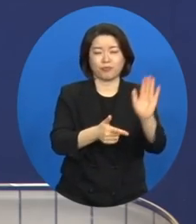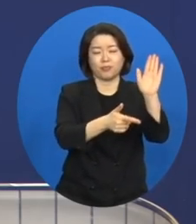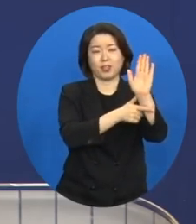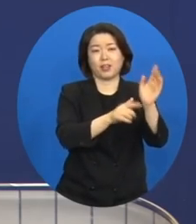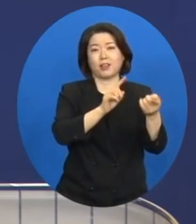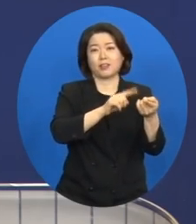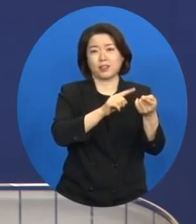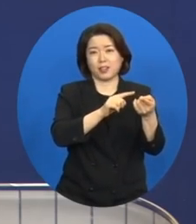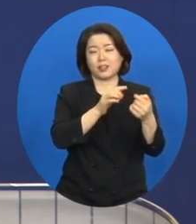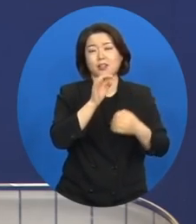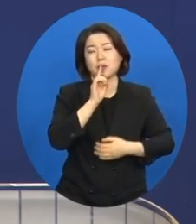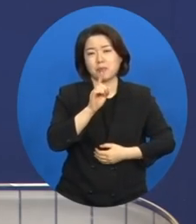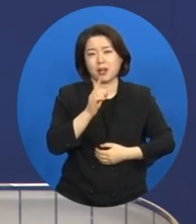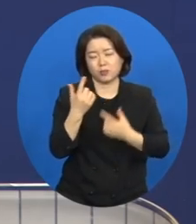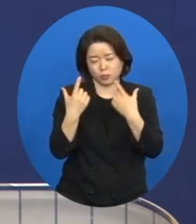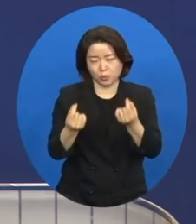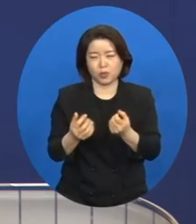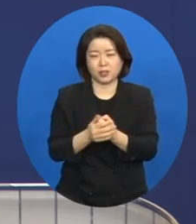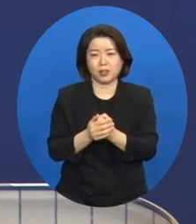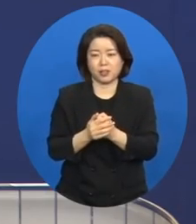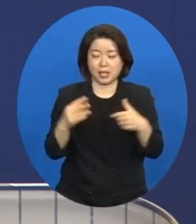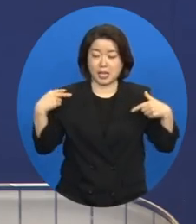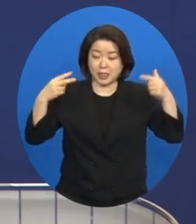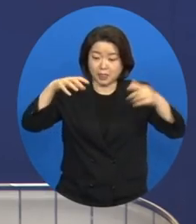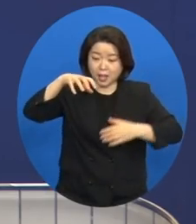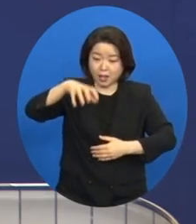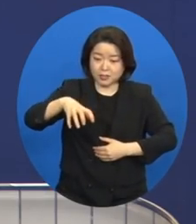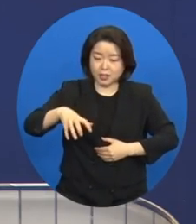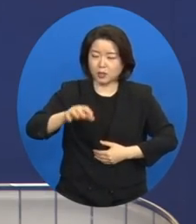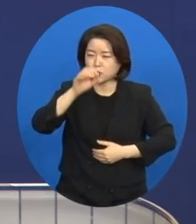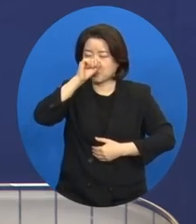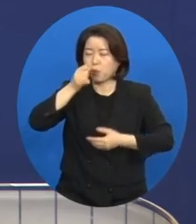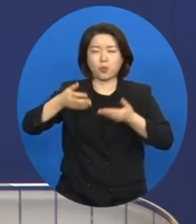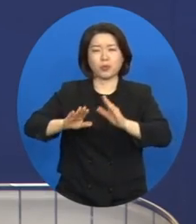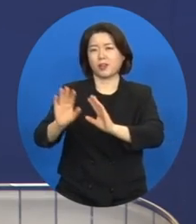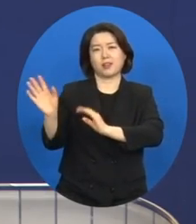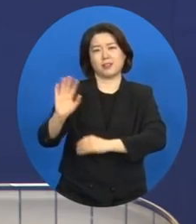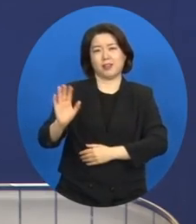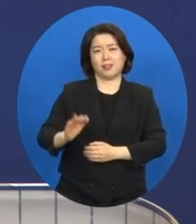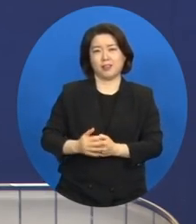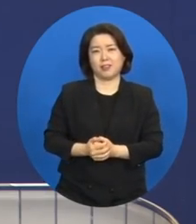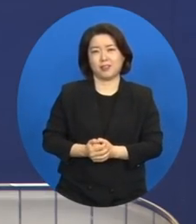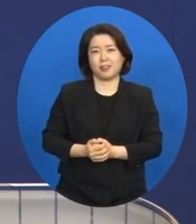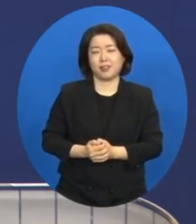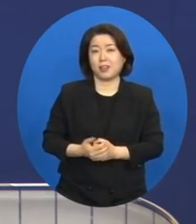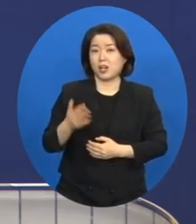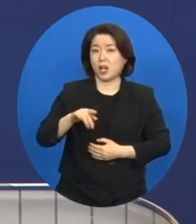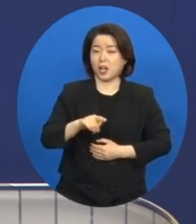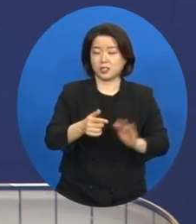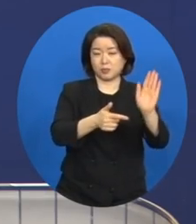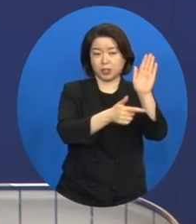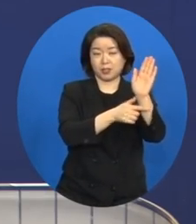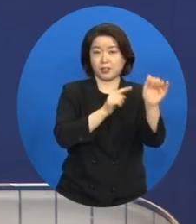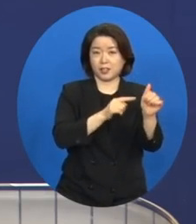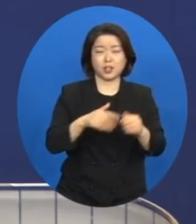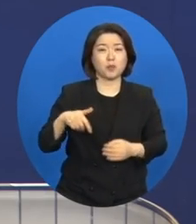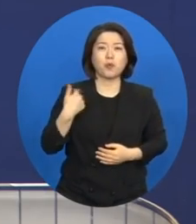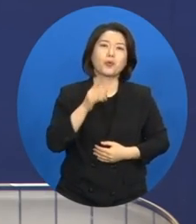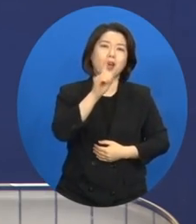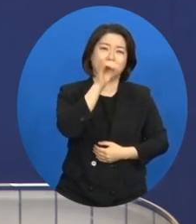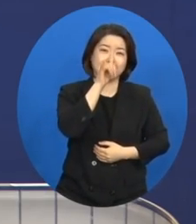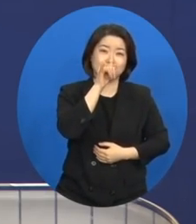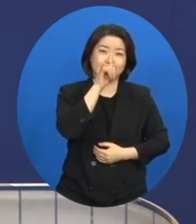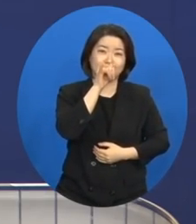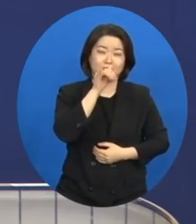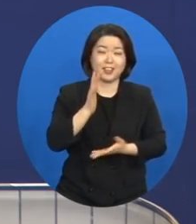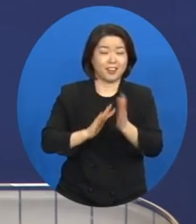겁니다. 나사렛에서는 선한 것이 나오지 않습니다. 하지만 이 나단네엘이 모르는 것이 있었는데